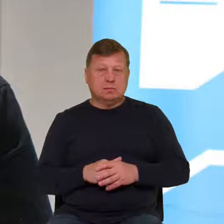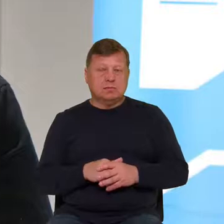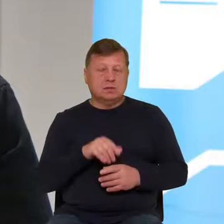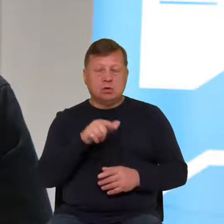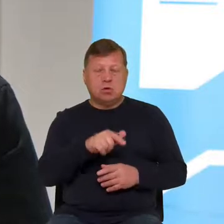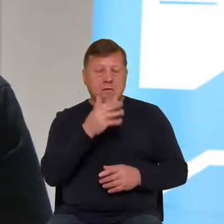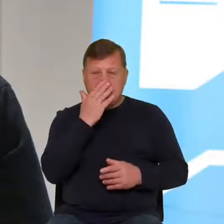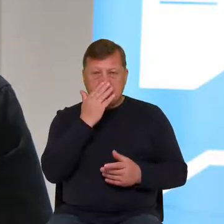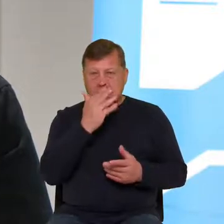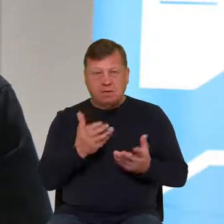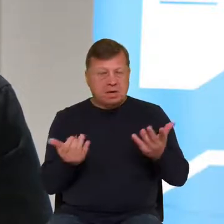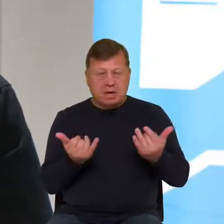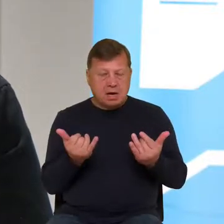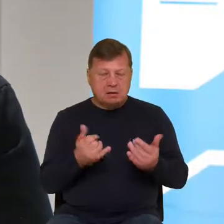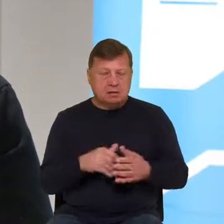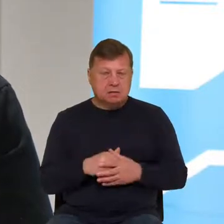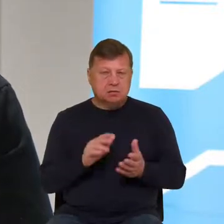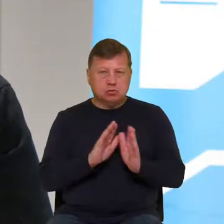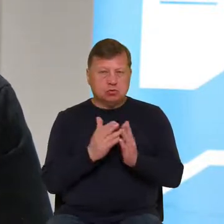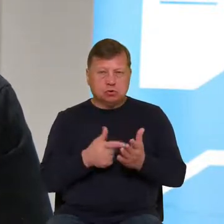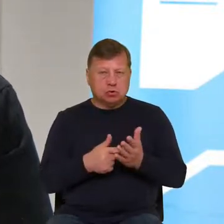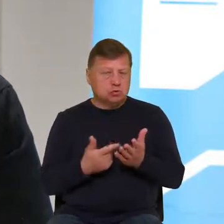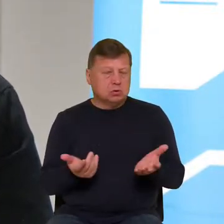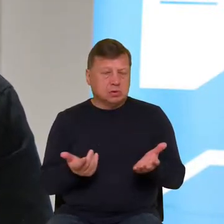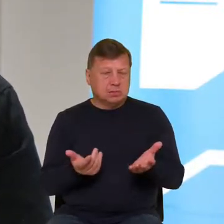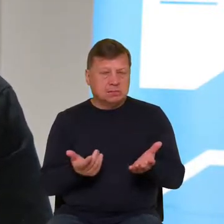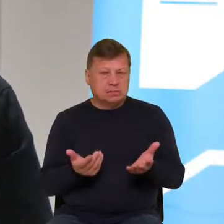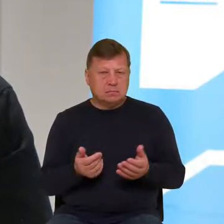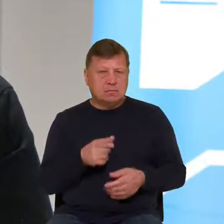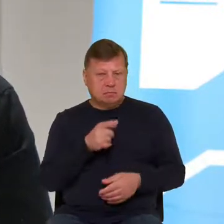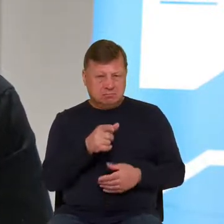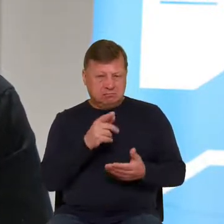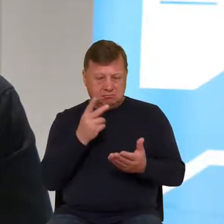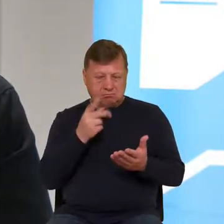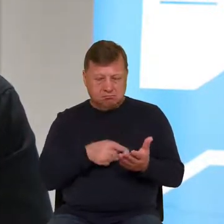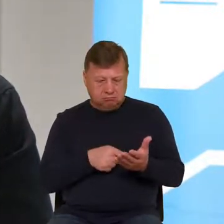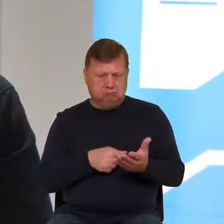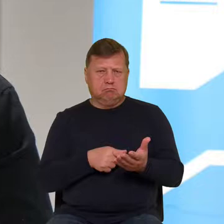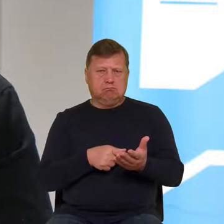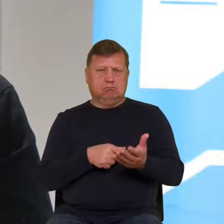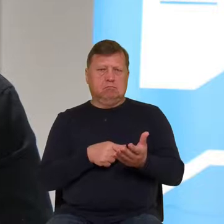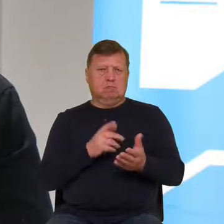bo dowiadując się o konflikcie